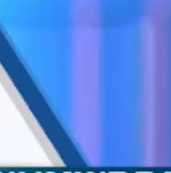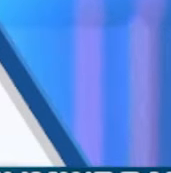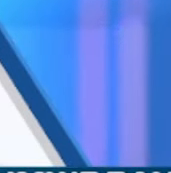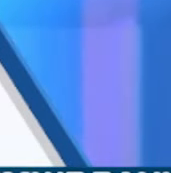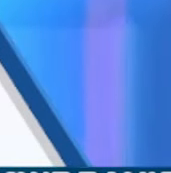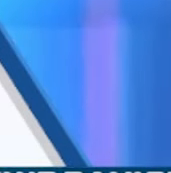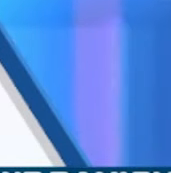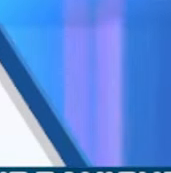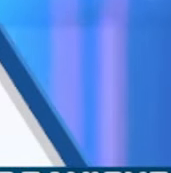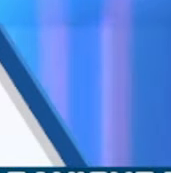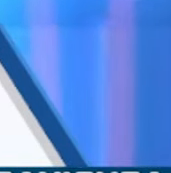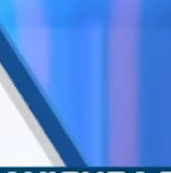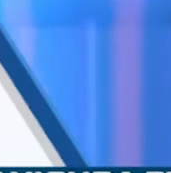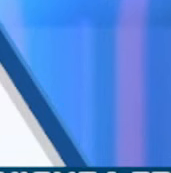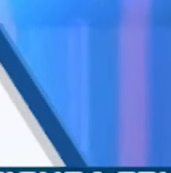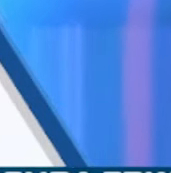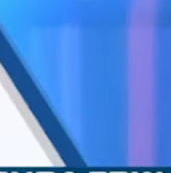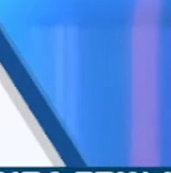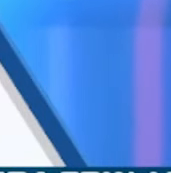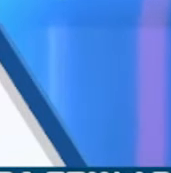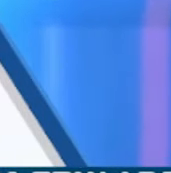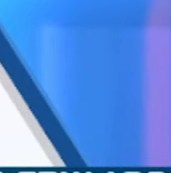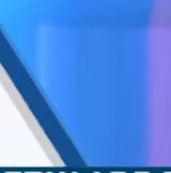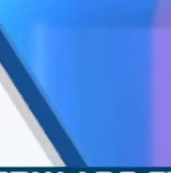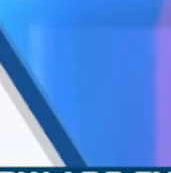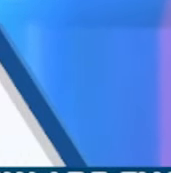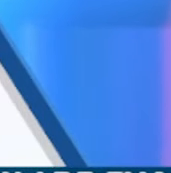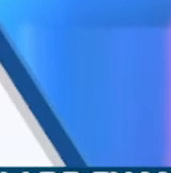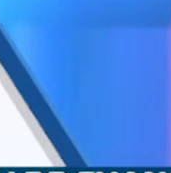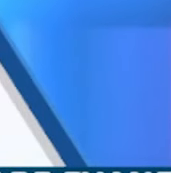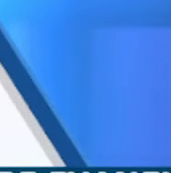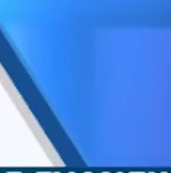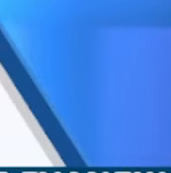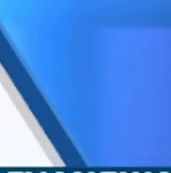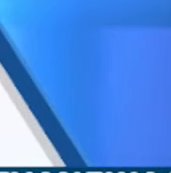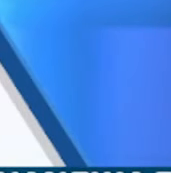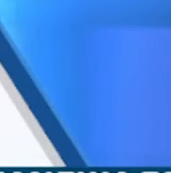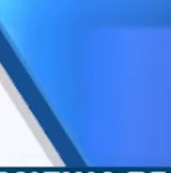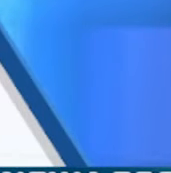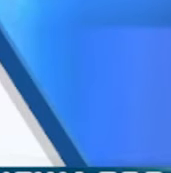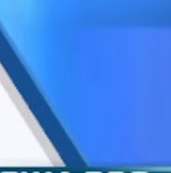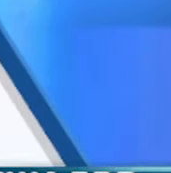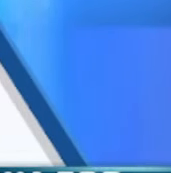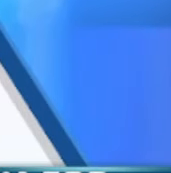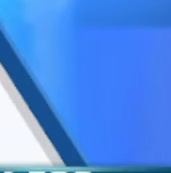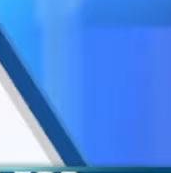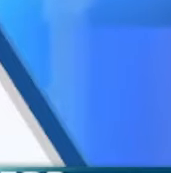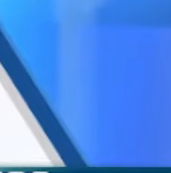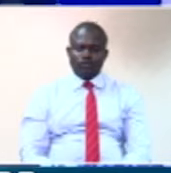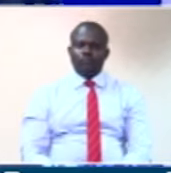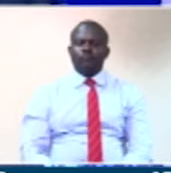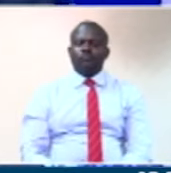abegereye abafite ibibazo baba bafite uruhare mu burwayi bwabo.